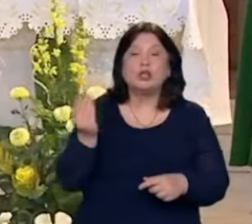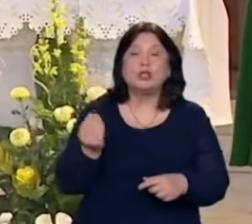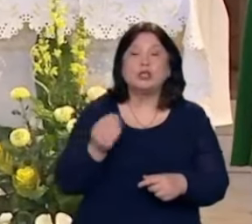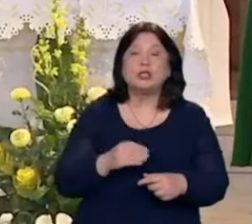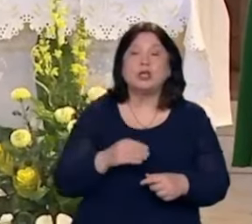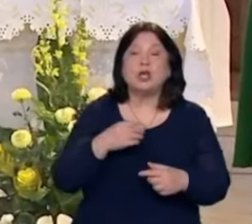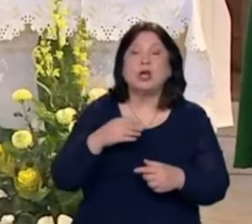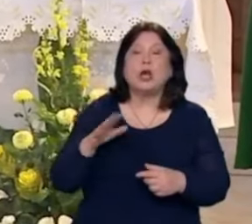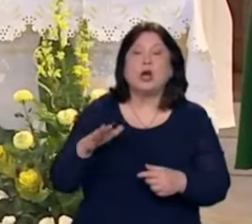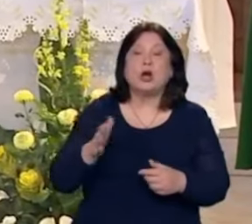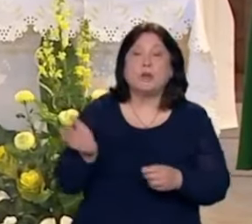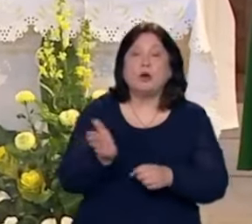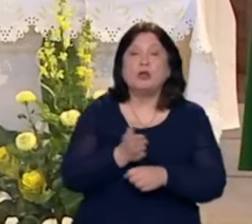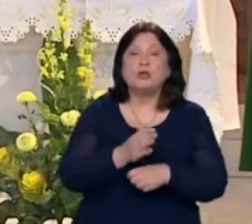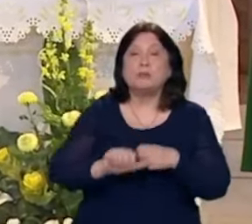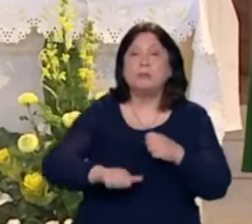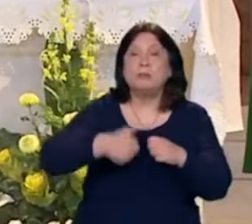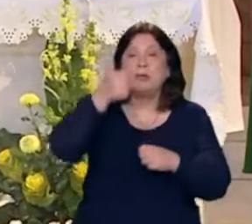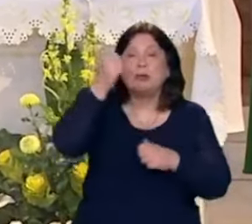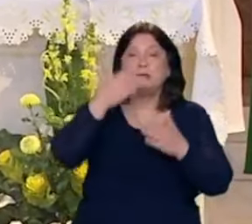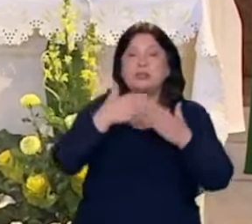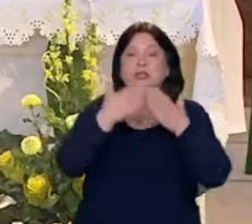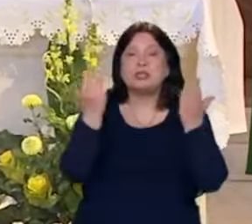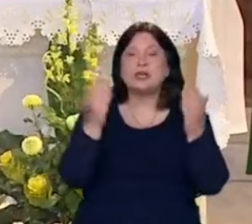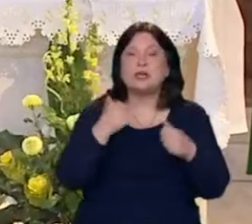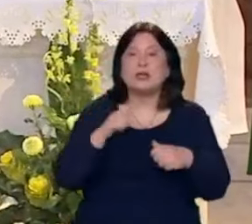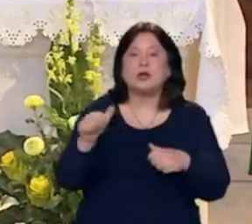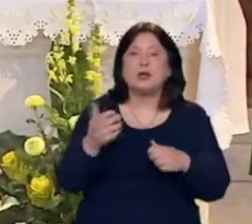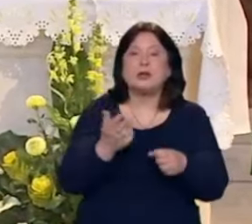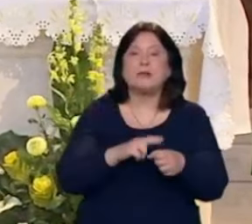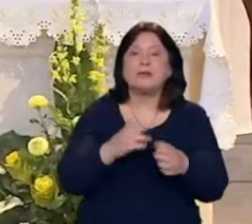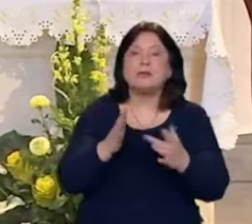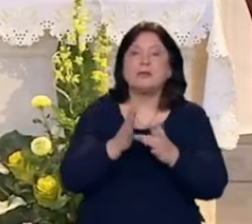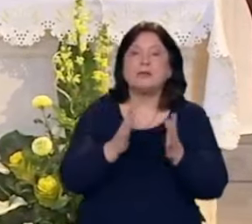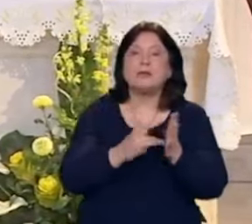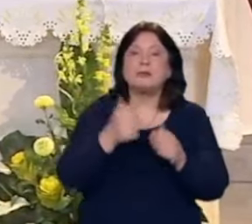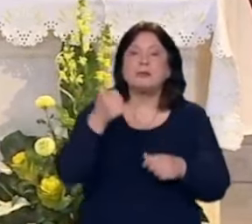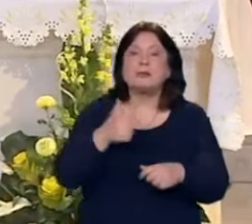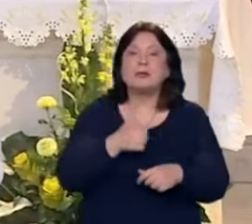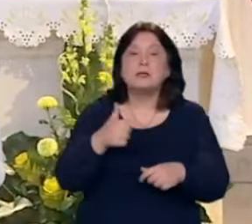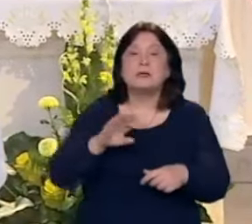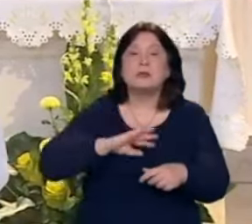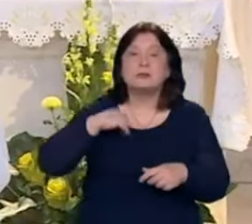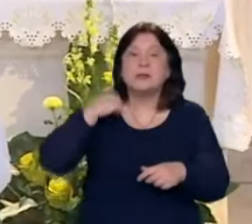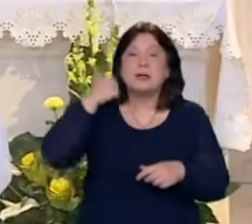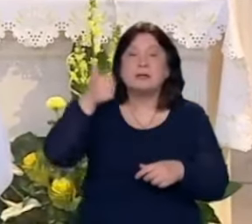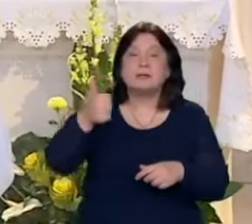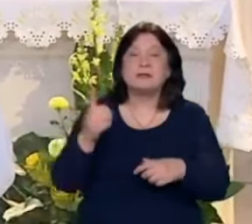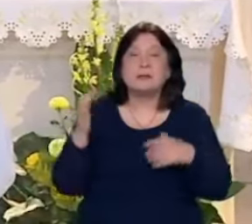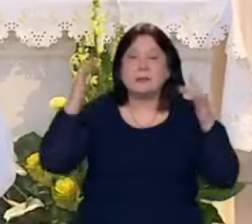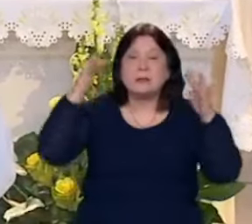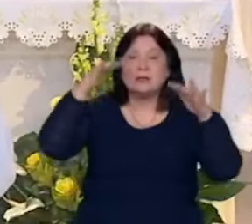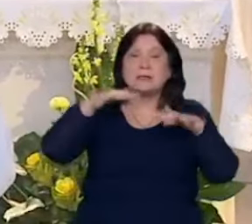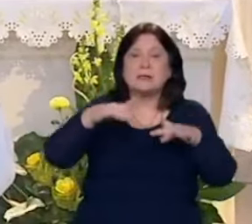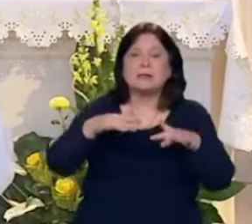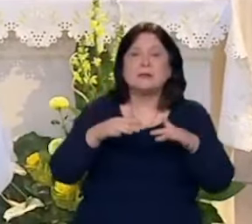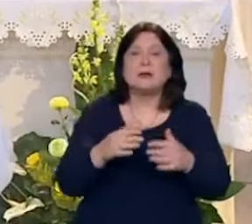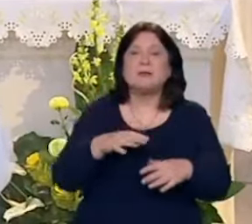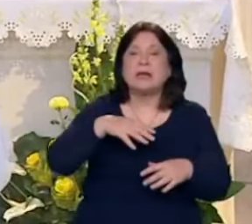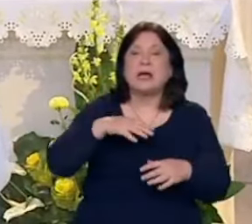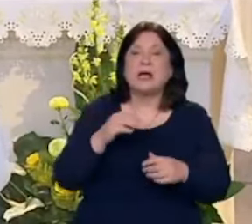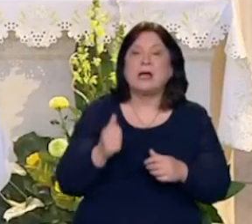dzień tygodnia w którym Jezus Chrystus zmartwychwstał i zesłał na Apostołów Ducha